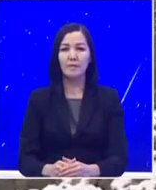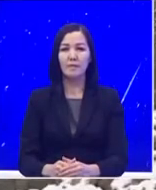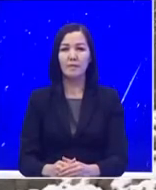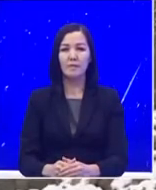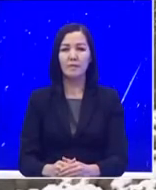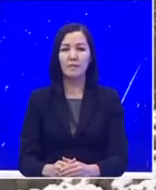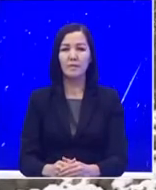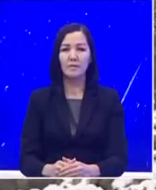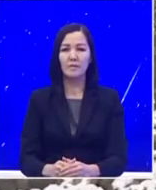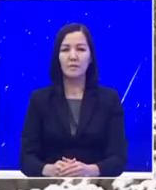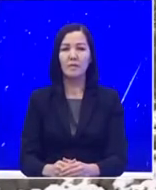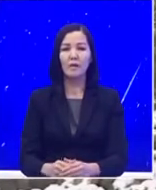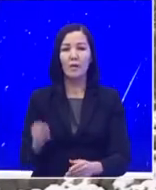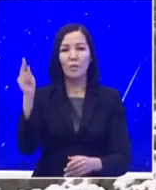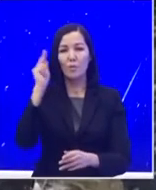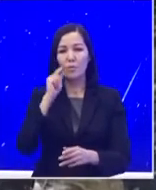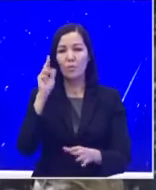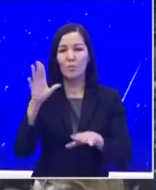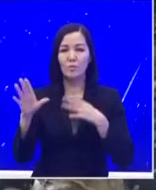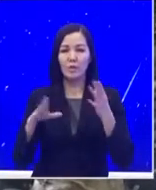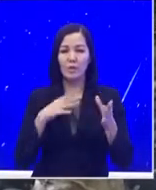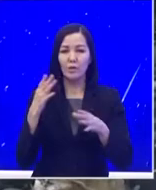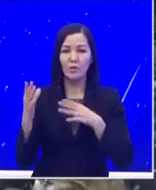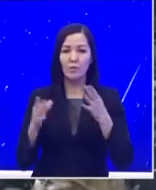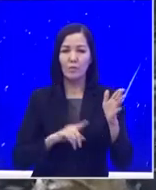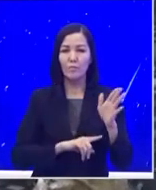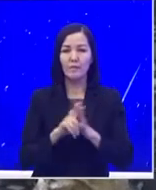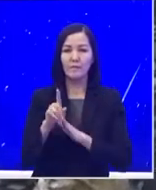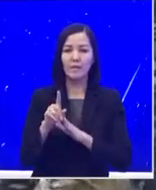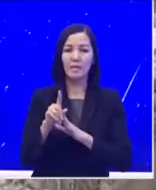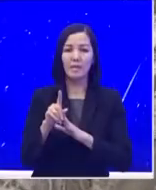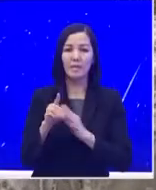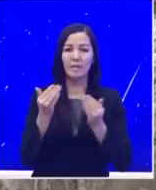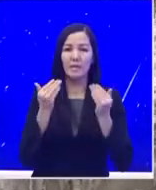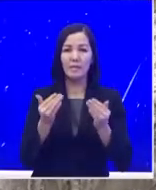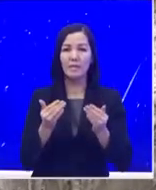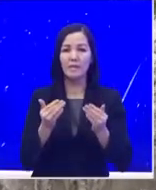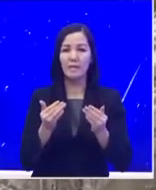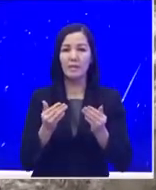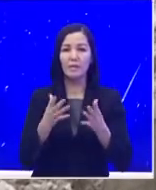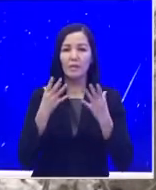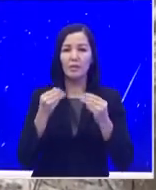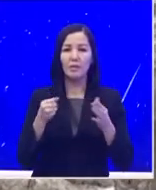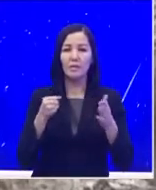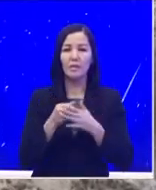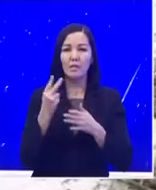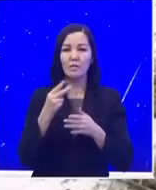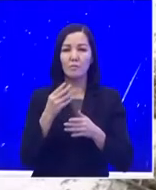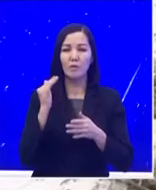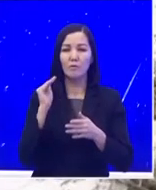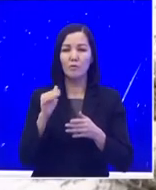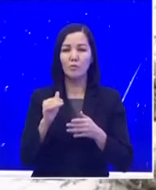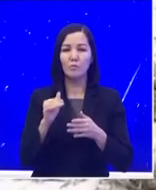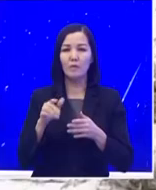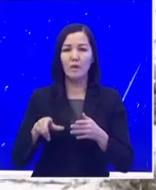Көктем 2020 оқу жаттығу аясындағы тәжірибе шаралары ауданның түкпір-түкпірінде жүргізілуде. Бүгінге дейін 23 мың көше арықтары